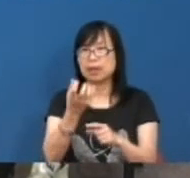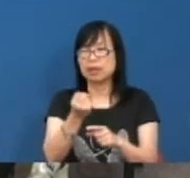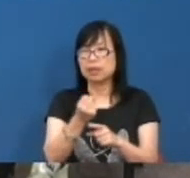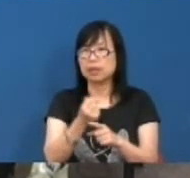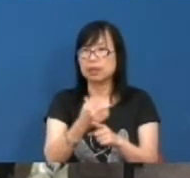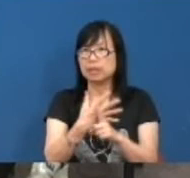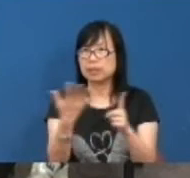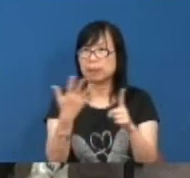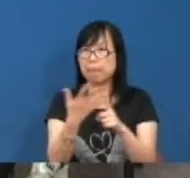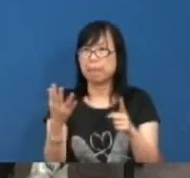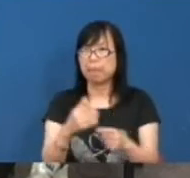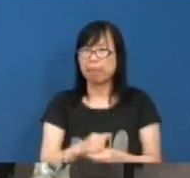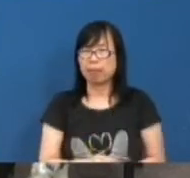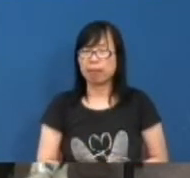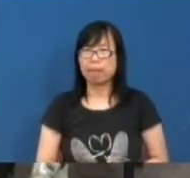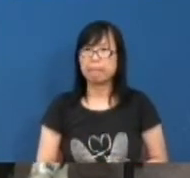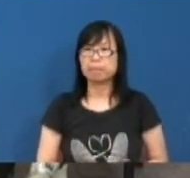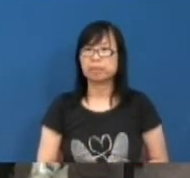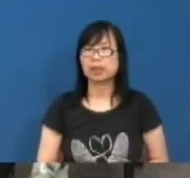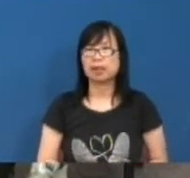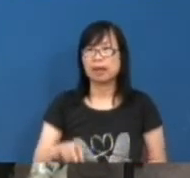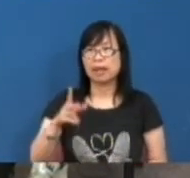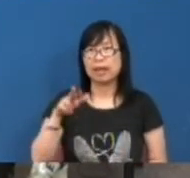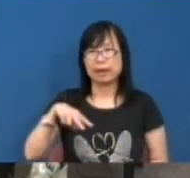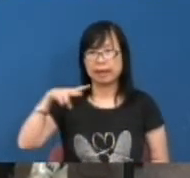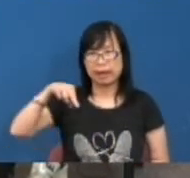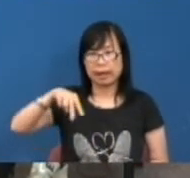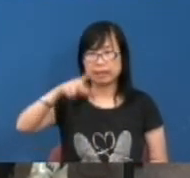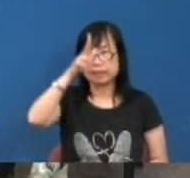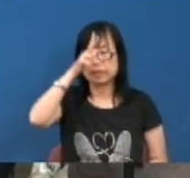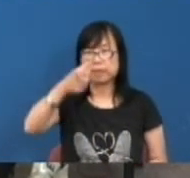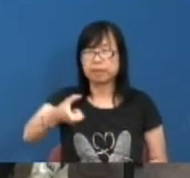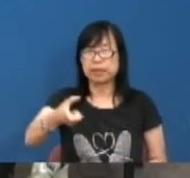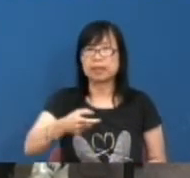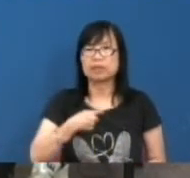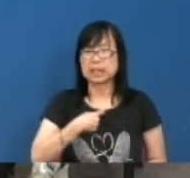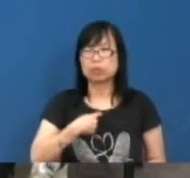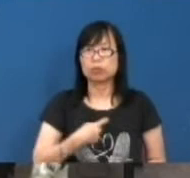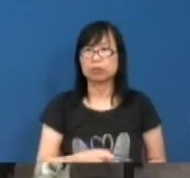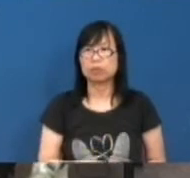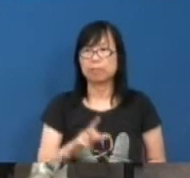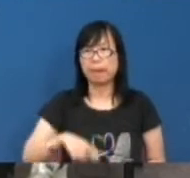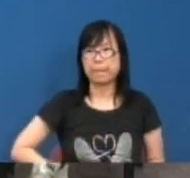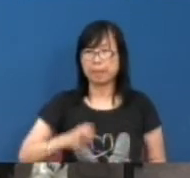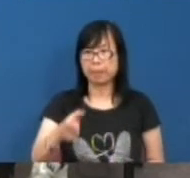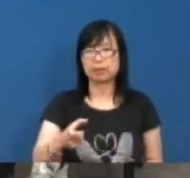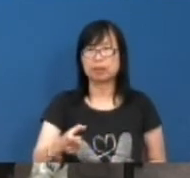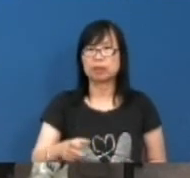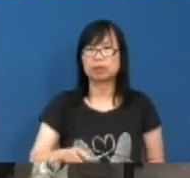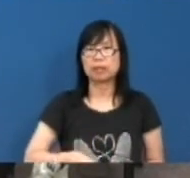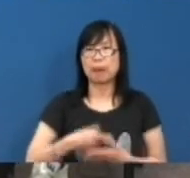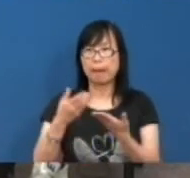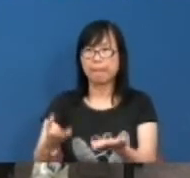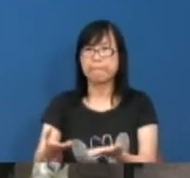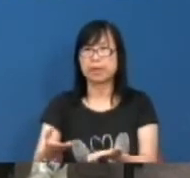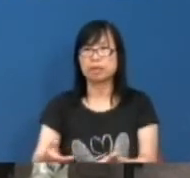7000多万嘅手續費嗰啲。 係啊，咁你行政費始終你都係唔係俾八達通就俾銀行一樣係益咗